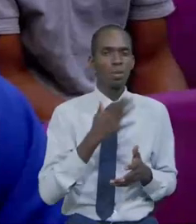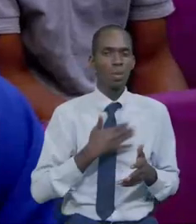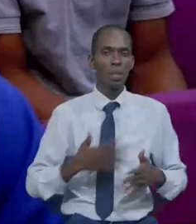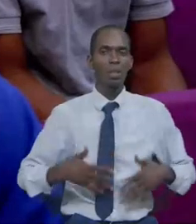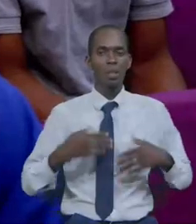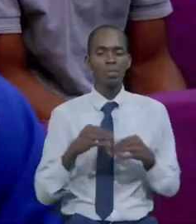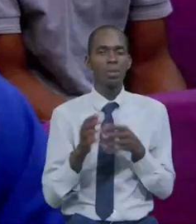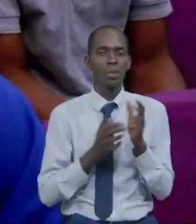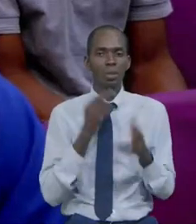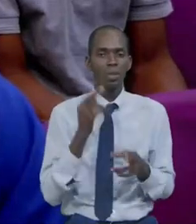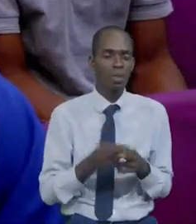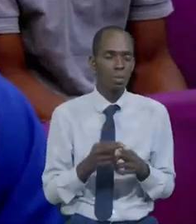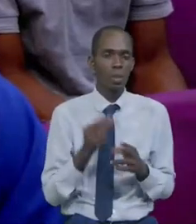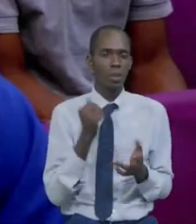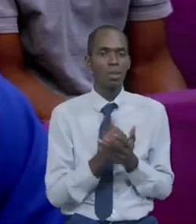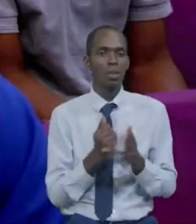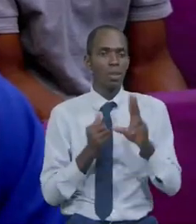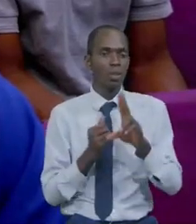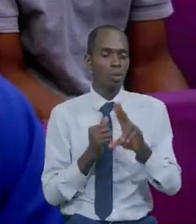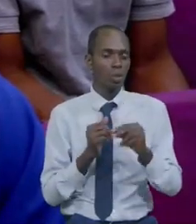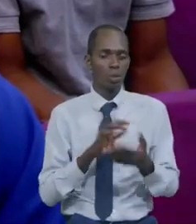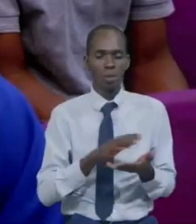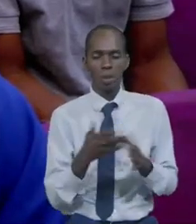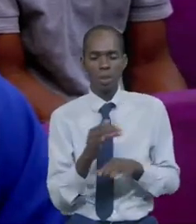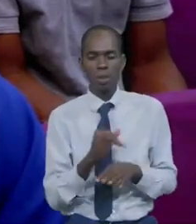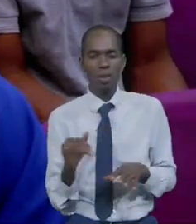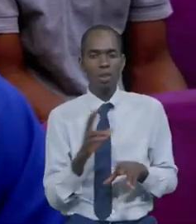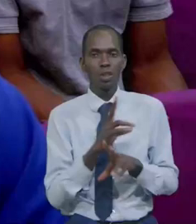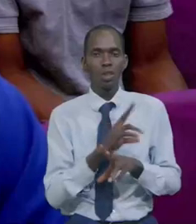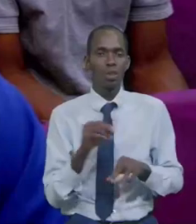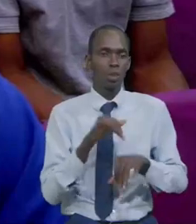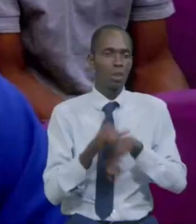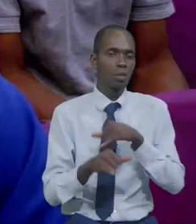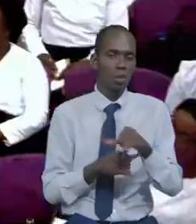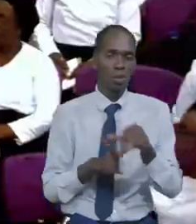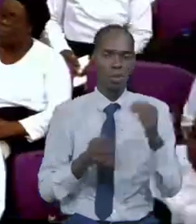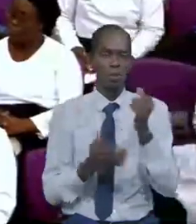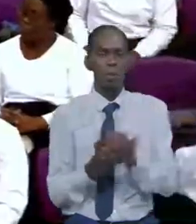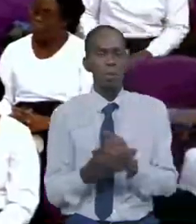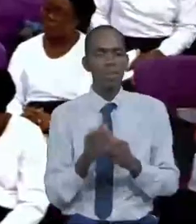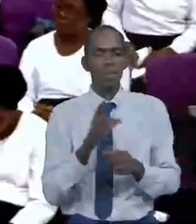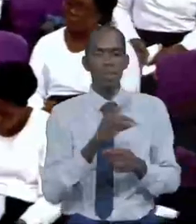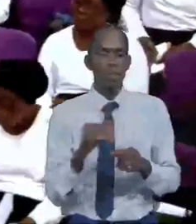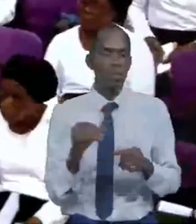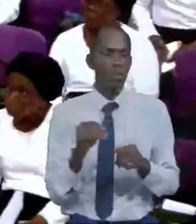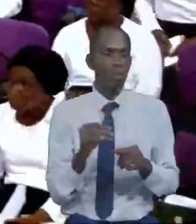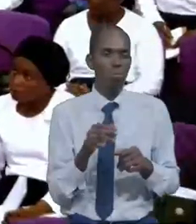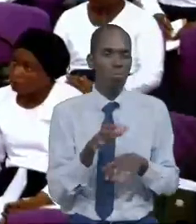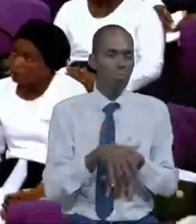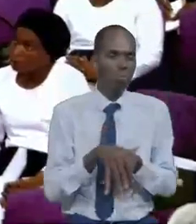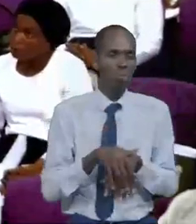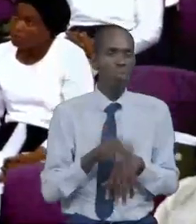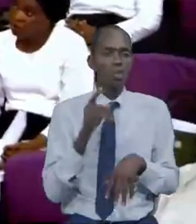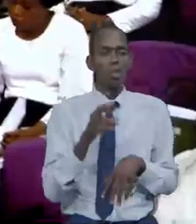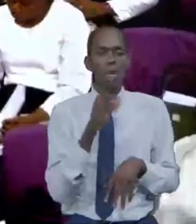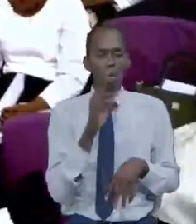Pas de mensonge, pas de séduction, pas d'hypocrisie, que seulement